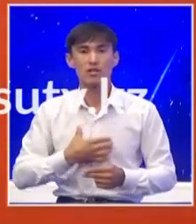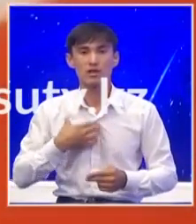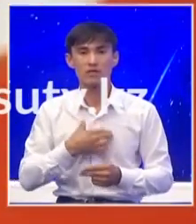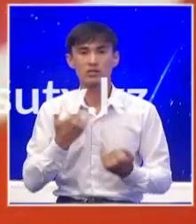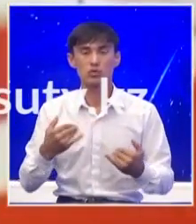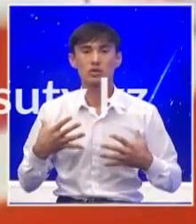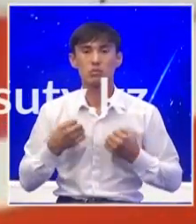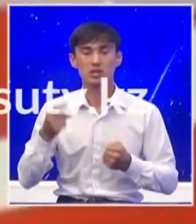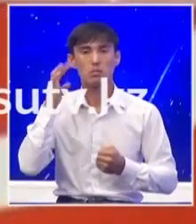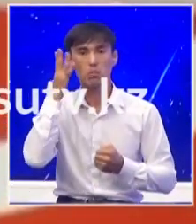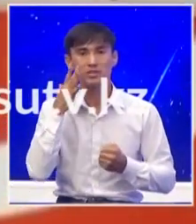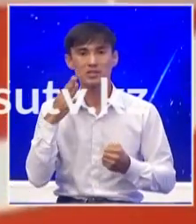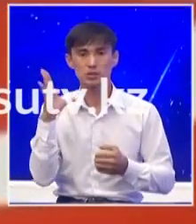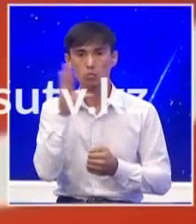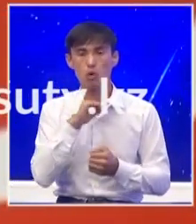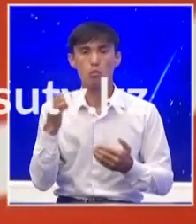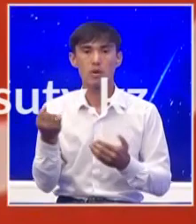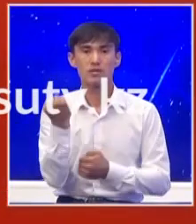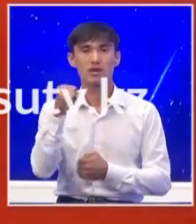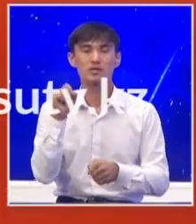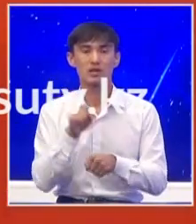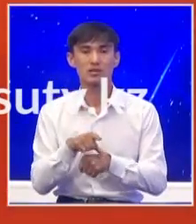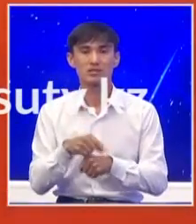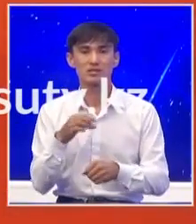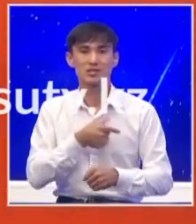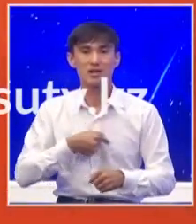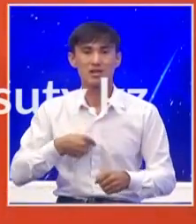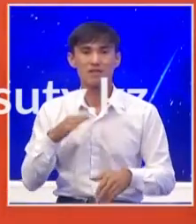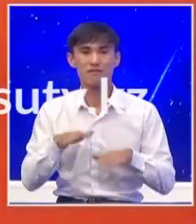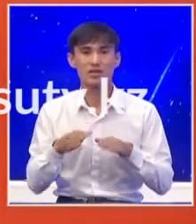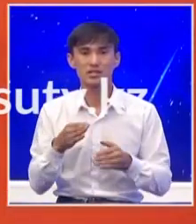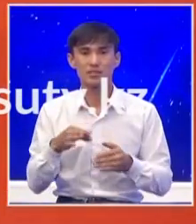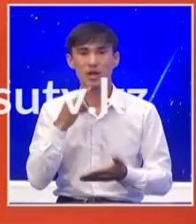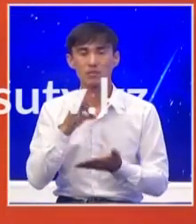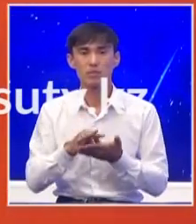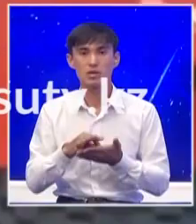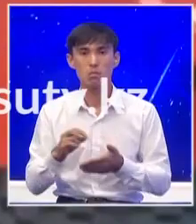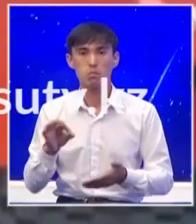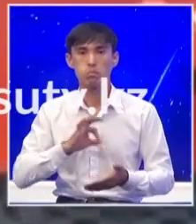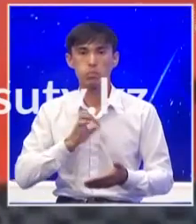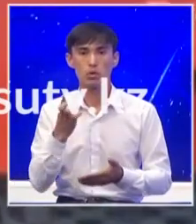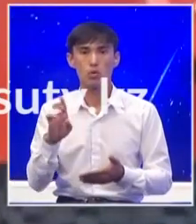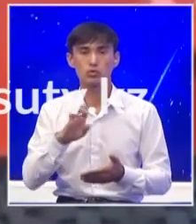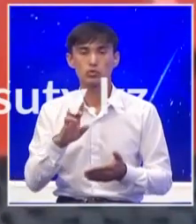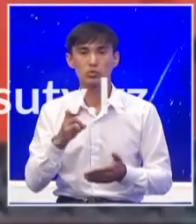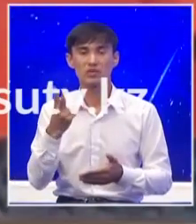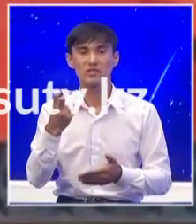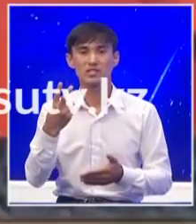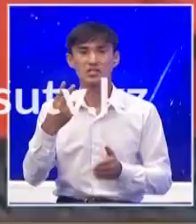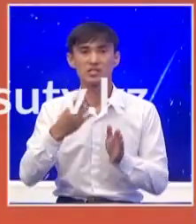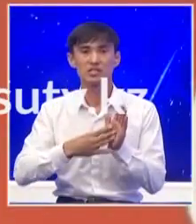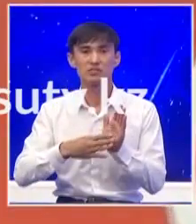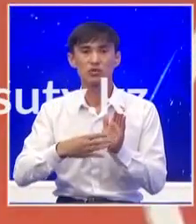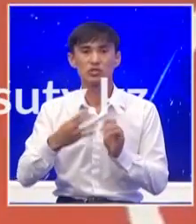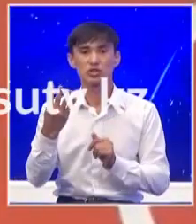но собрался мысленно и смог поднять заданный тренерами вес. Отметим, принесший ему бронзу 294 килограмма, штангист